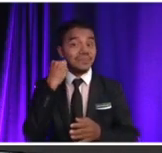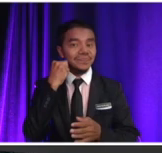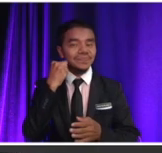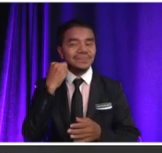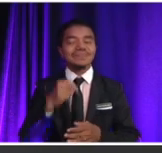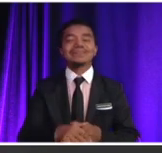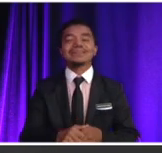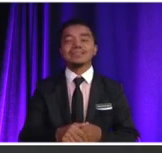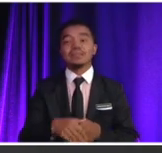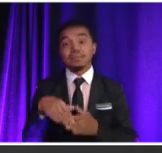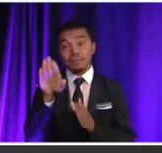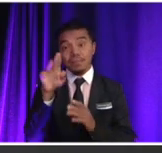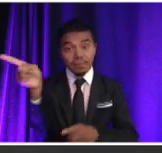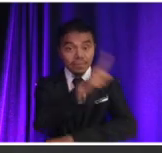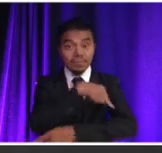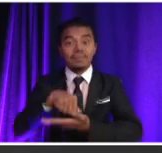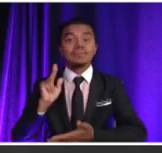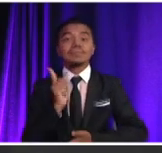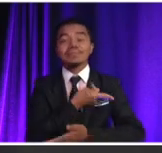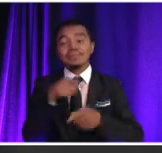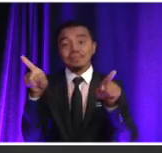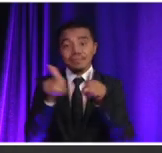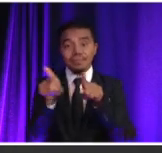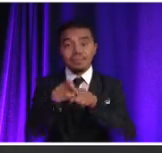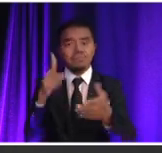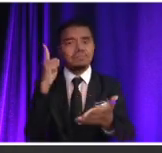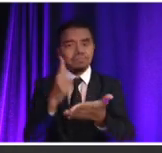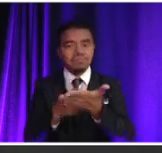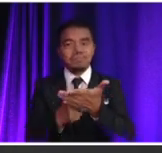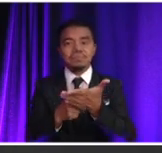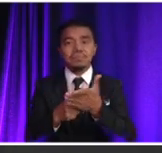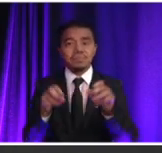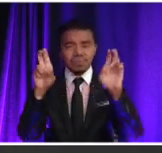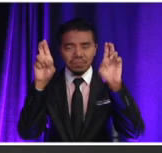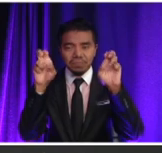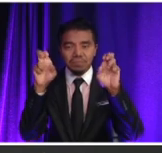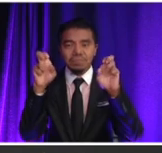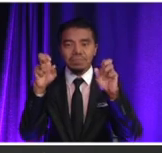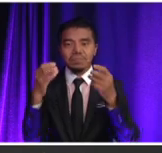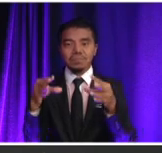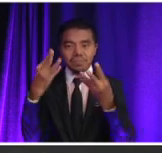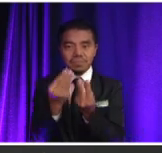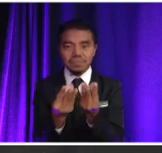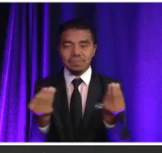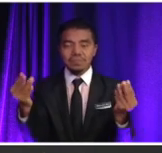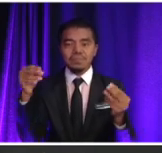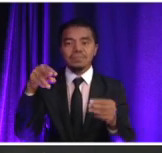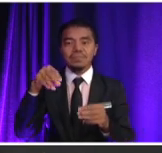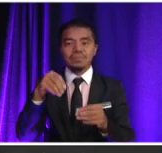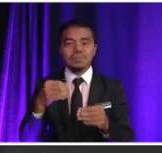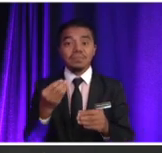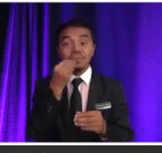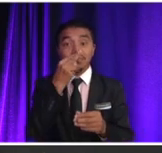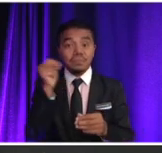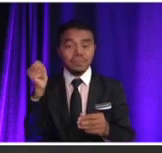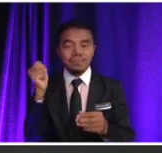akan sama-sama membincangkan sebuah topik bagi mata pelajaran tanaman makanan untuk mengetahui dengan lebih lanjut kita kenal Siapa agaknya